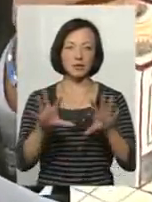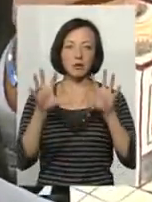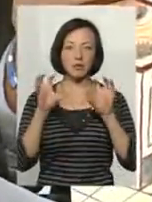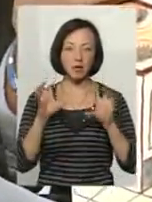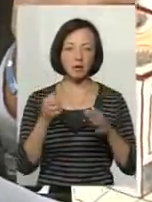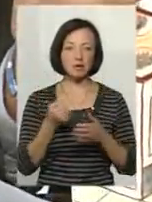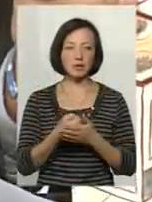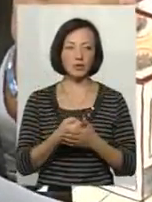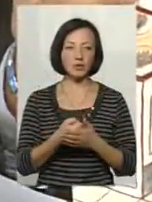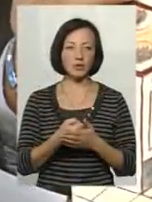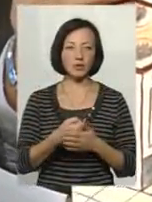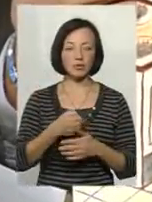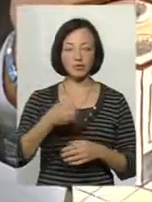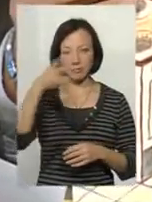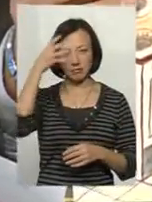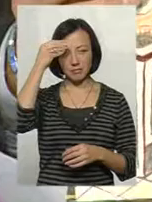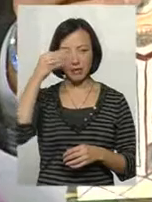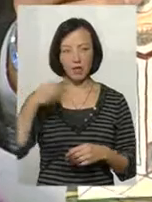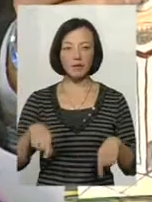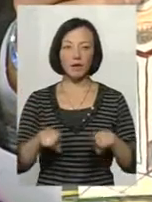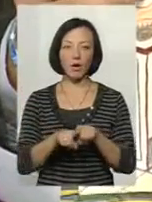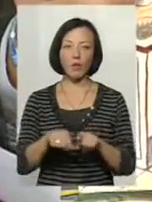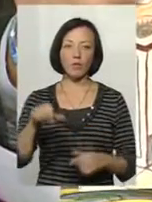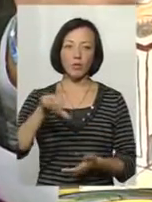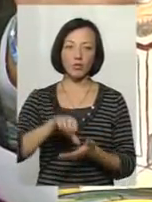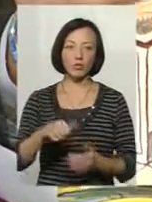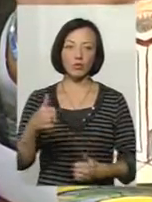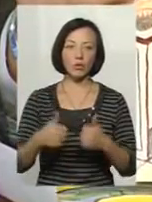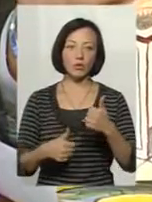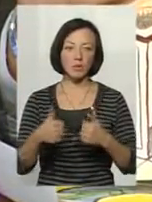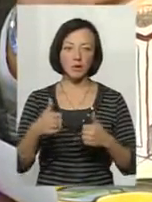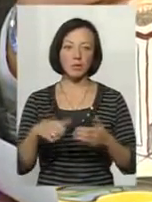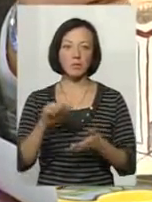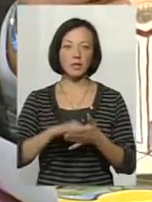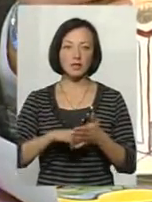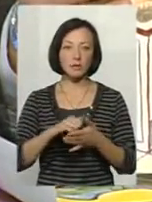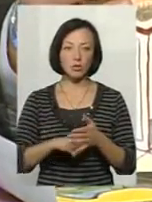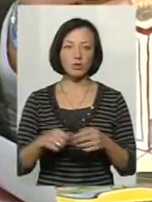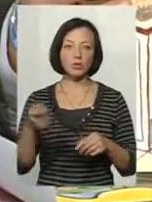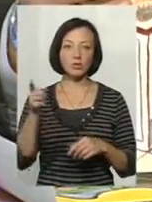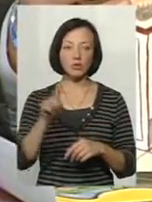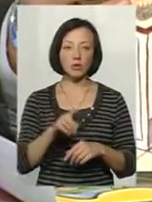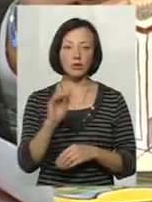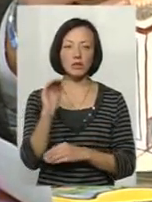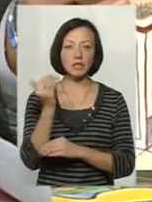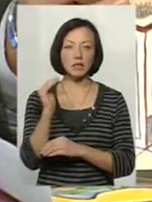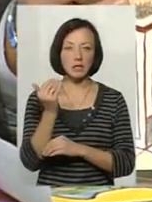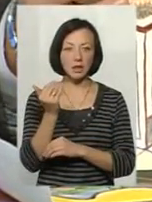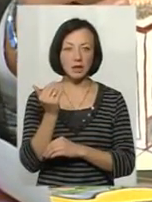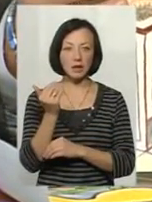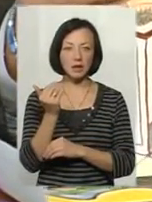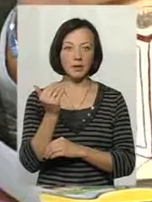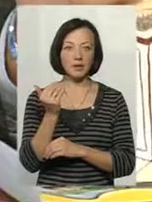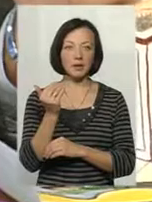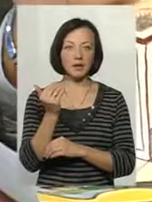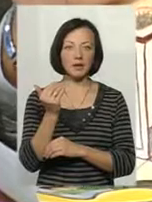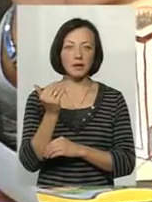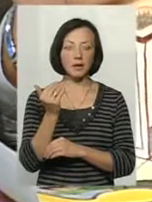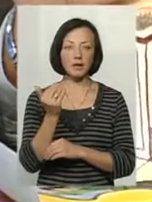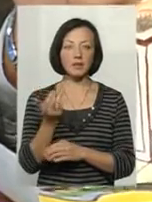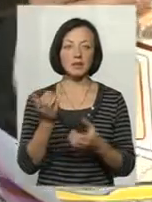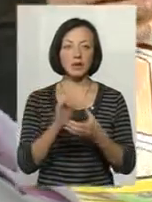до навчання. А участь в такому конкурсі вже призводить до того, що дитина вже